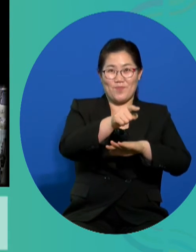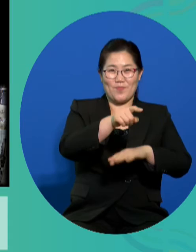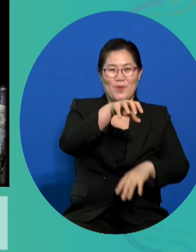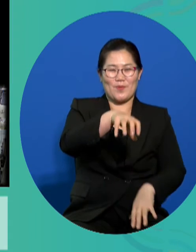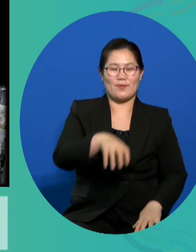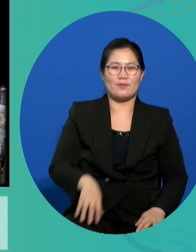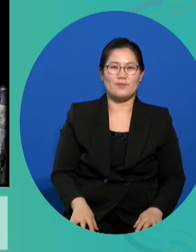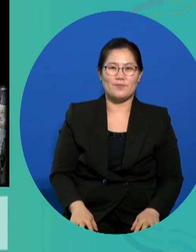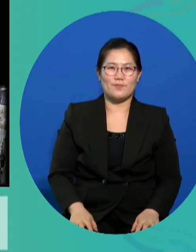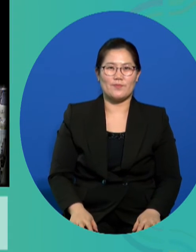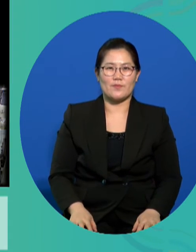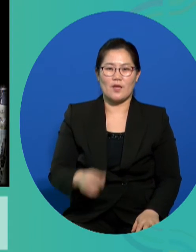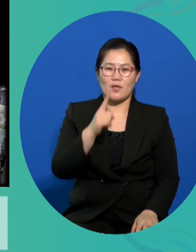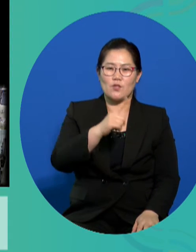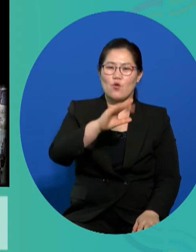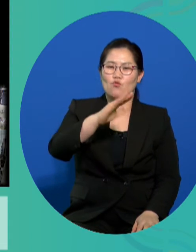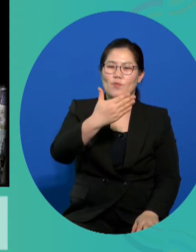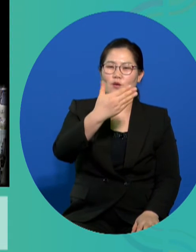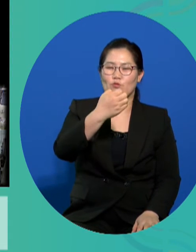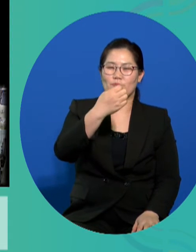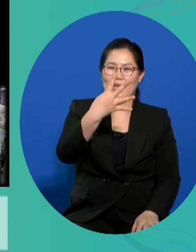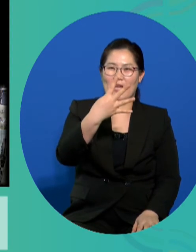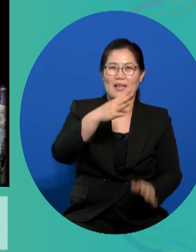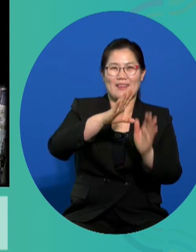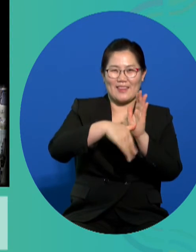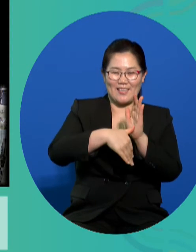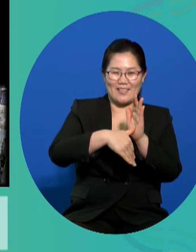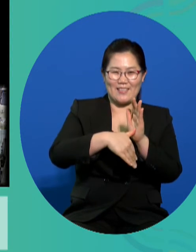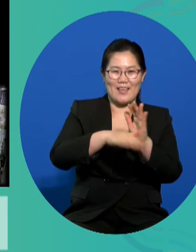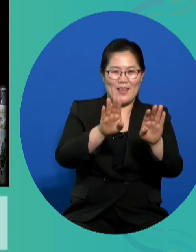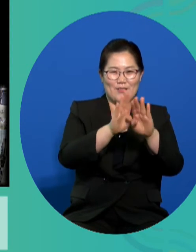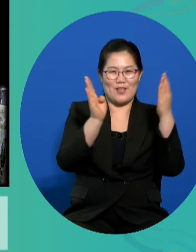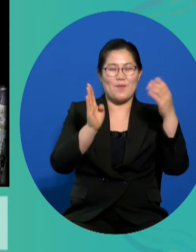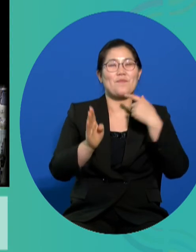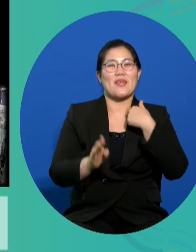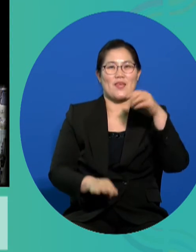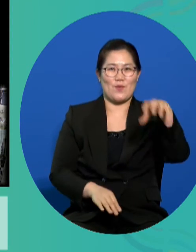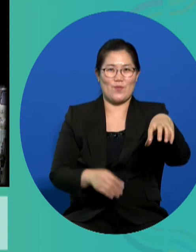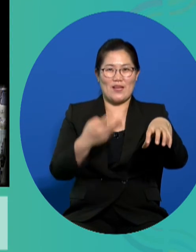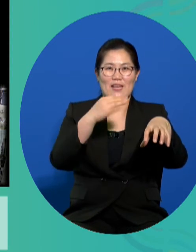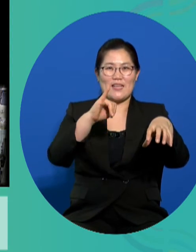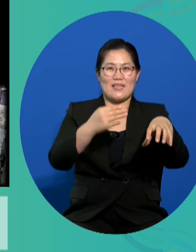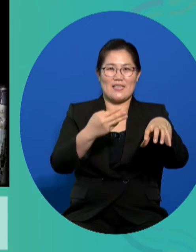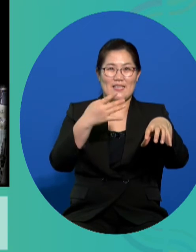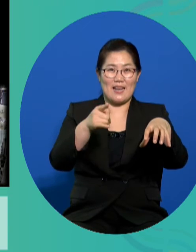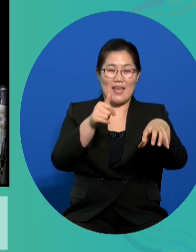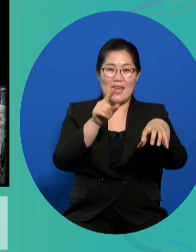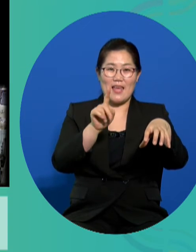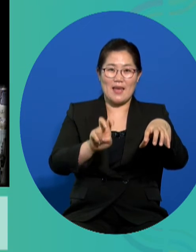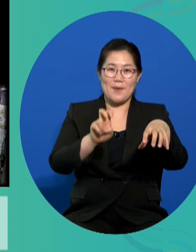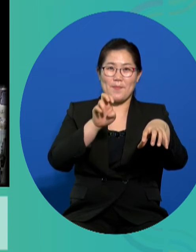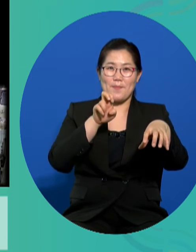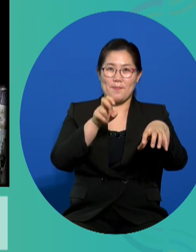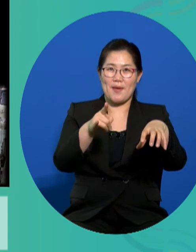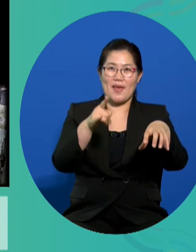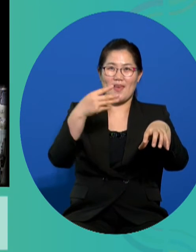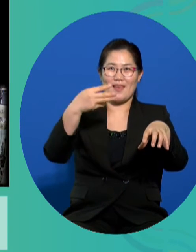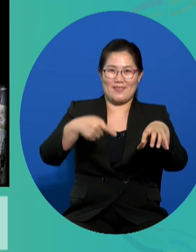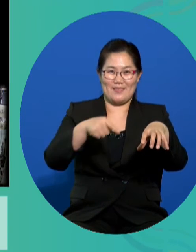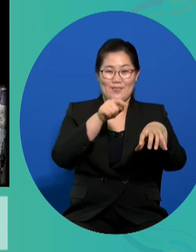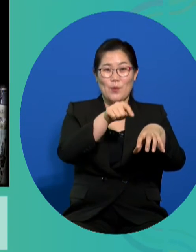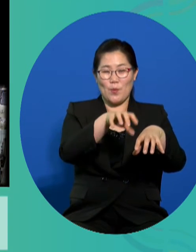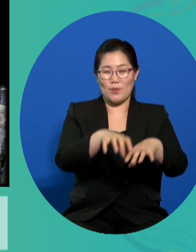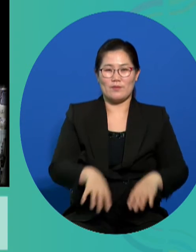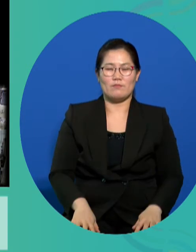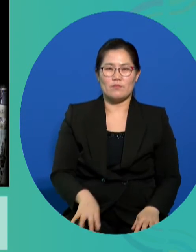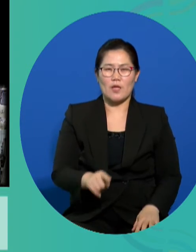도시고요. 1994년도에 개최를 했습니다. 그래서 관광으로서 상당히 전 세계적으로